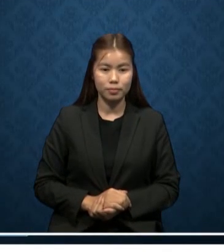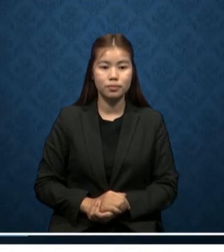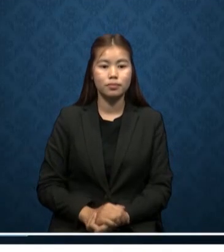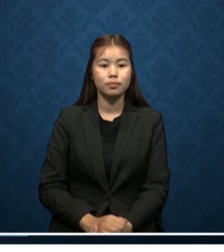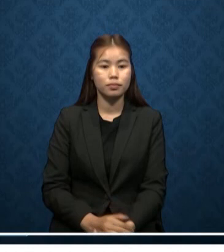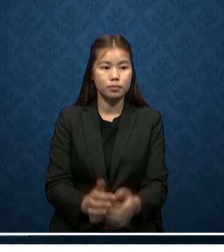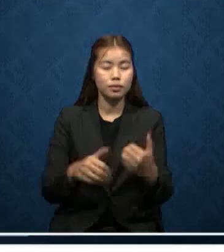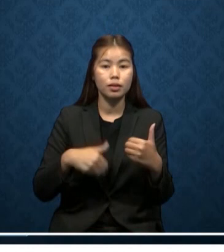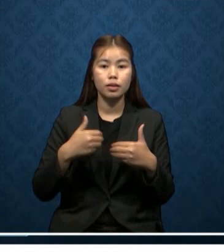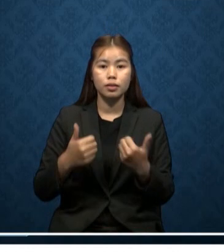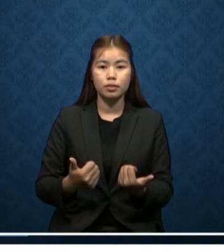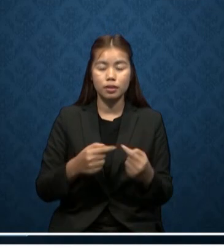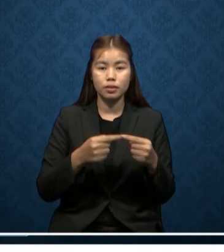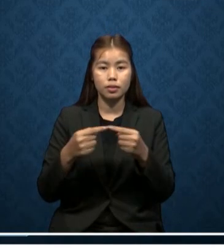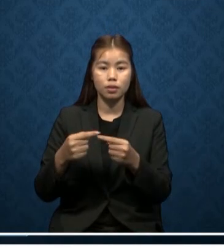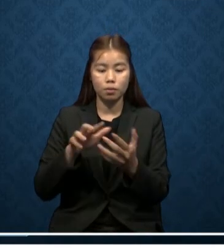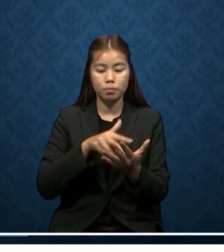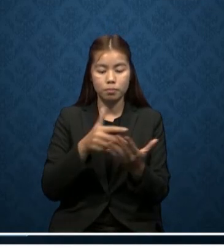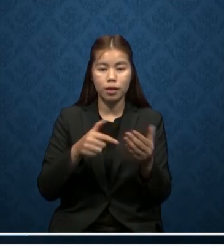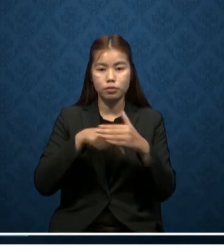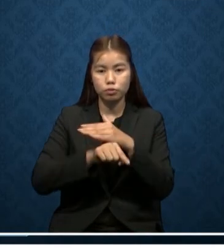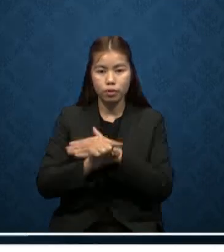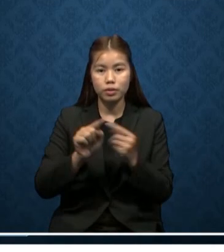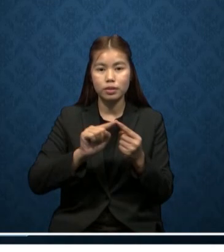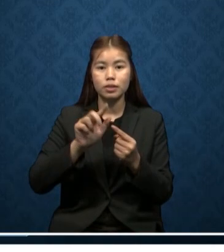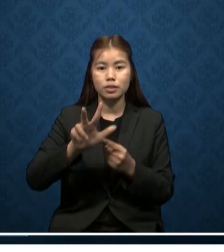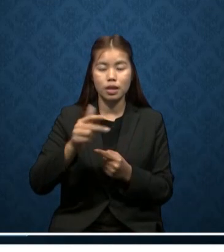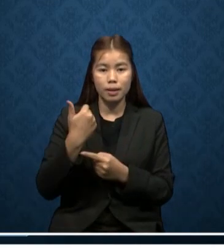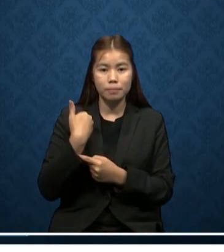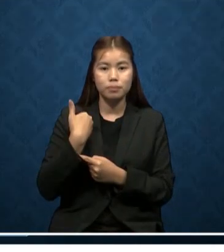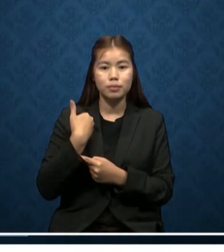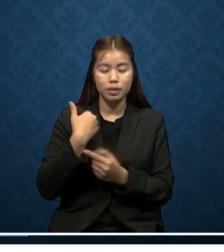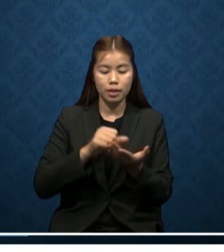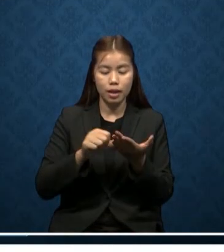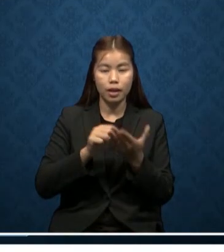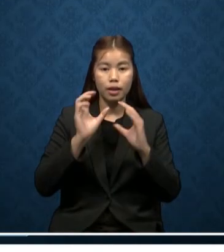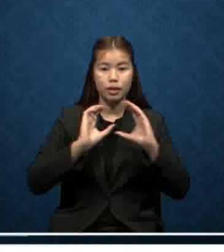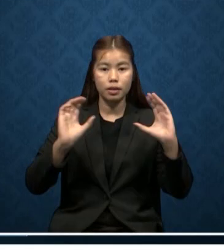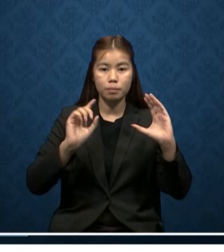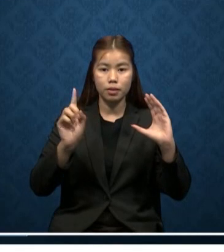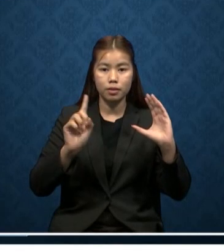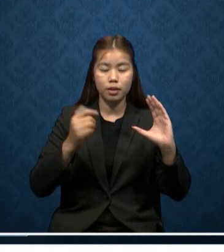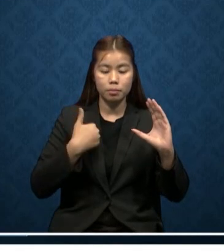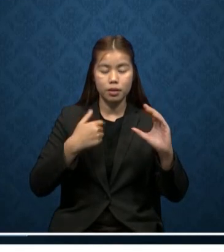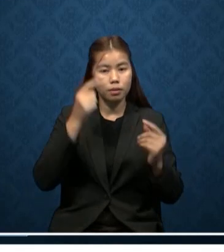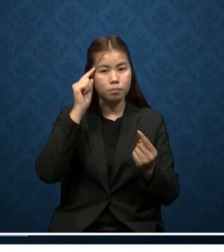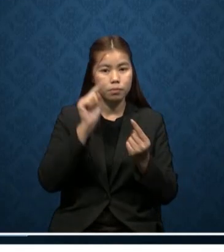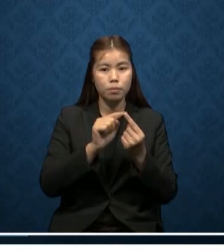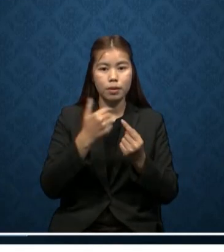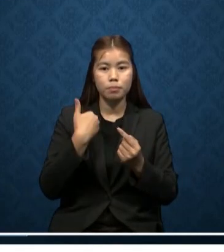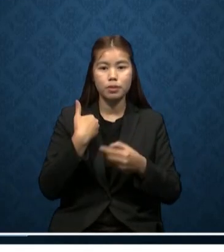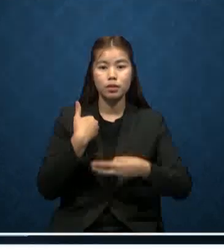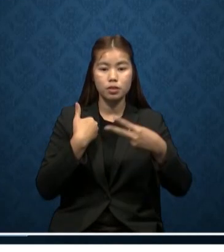ครับในแผนย่อยที่ 3การปรับสมดุลภาครัฐมี 2เป้าหมายนะครับเป้าหมายแรกคือ